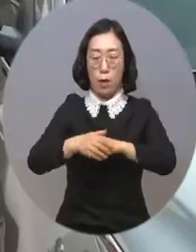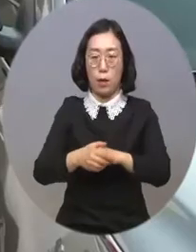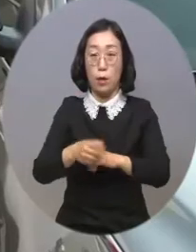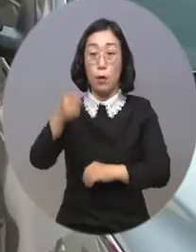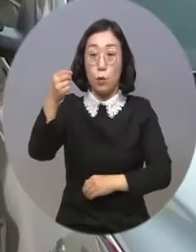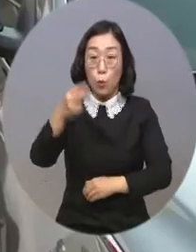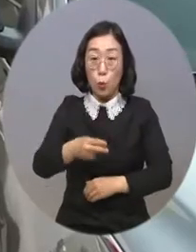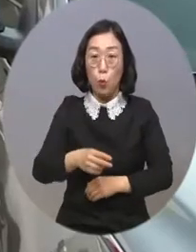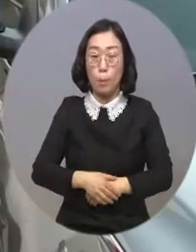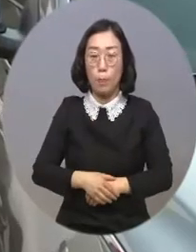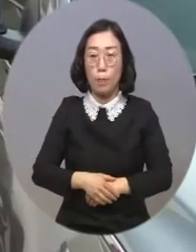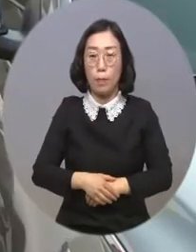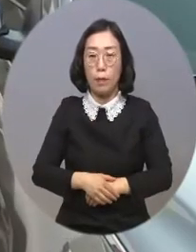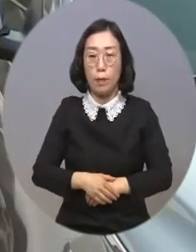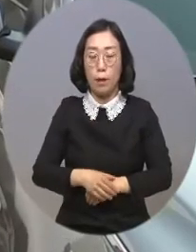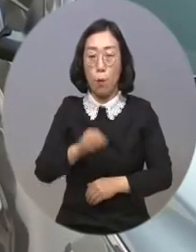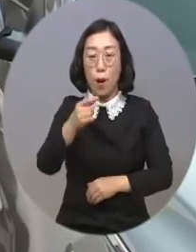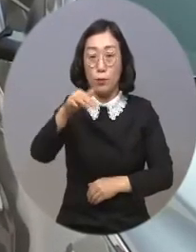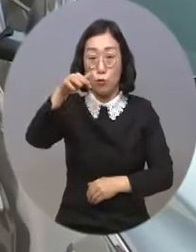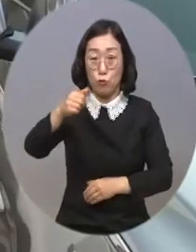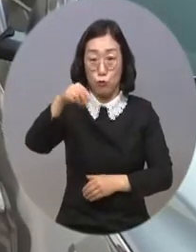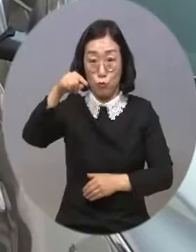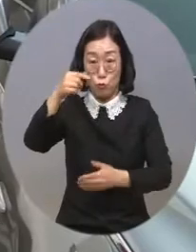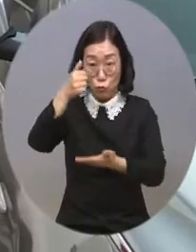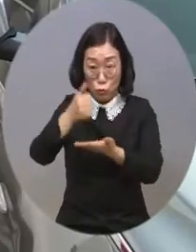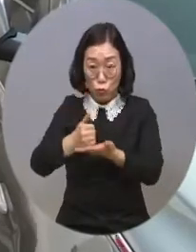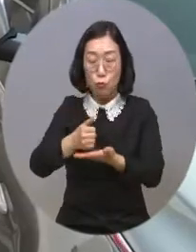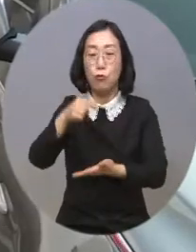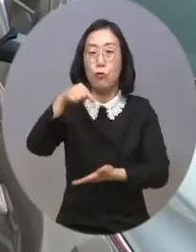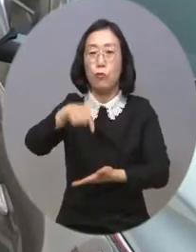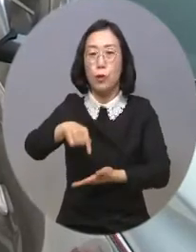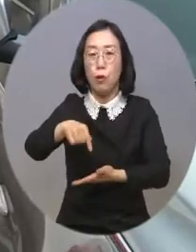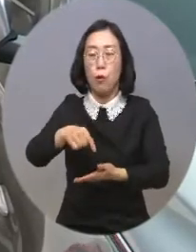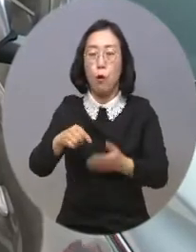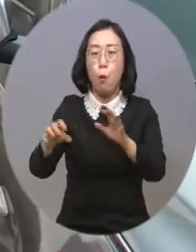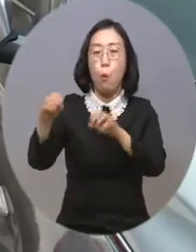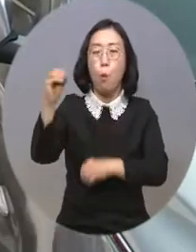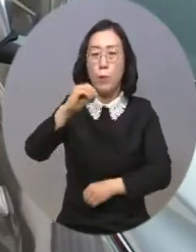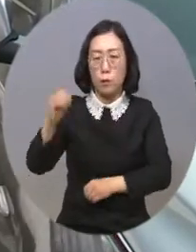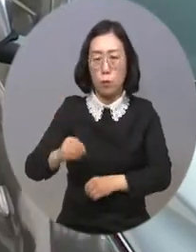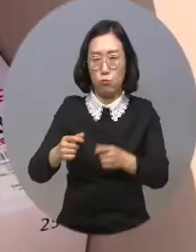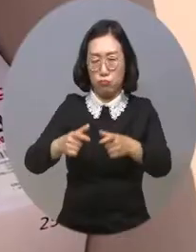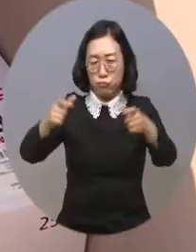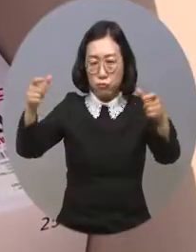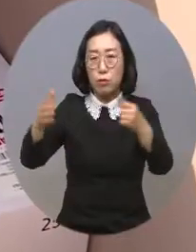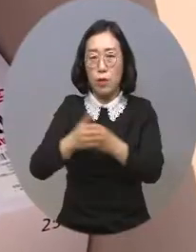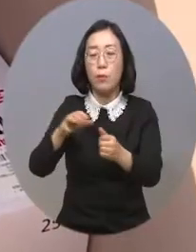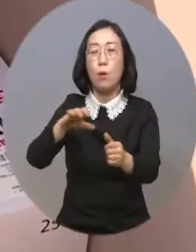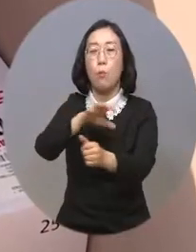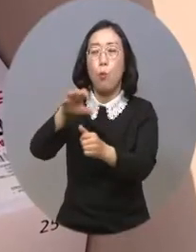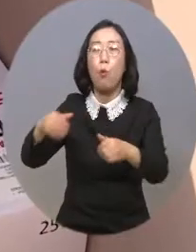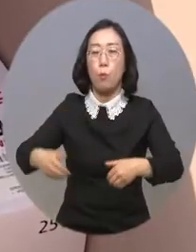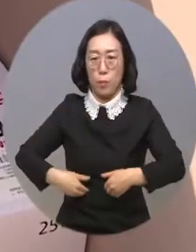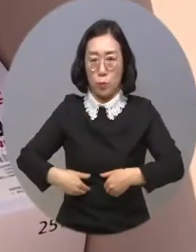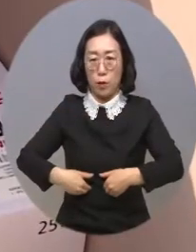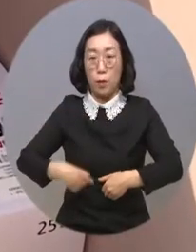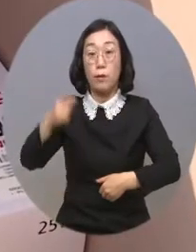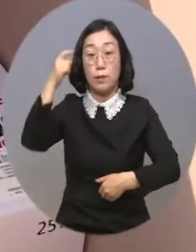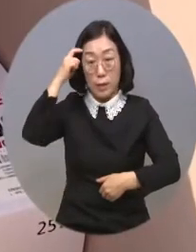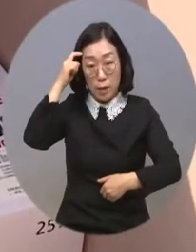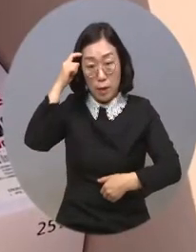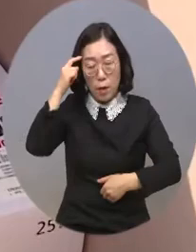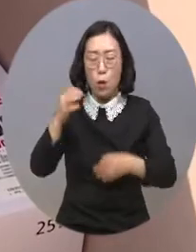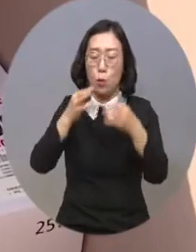또한 박성일 완주군수는 오미크론 확산세에 따라 감염 취약계층에 대한 보호가 이루어질 수 있도록